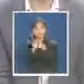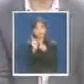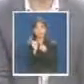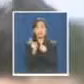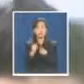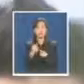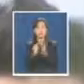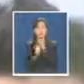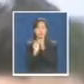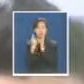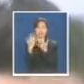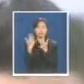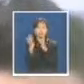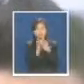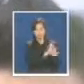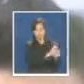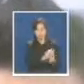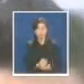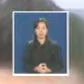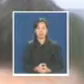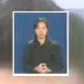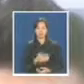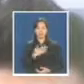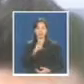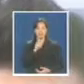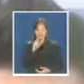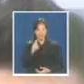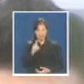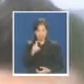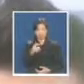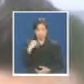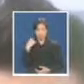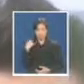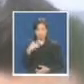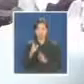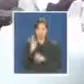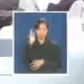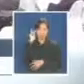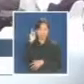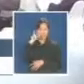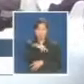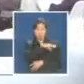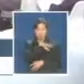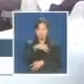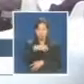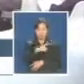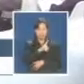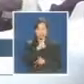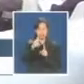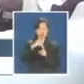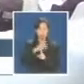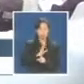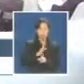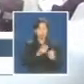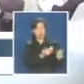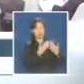องครับ เป็นคำถามที่นักข่าวที่ถามท่านนายกไม่กล้าถามจะให้ผมถาม